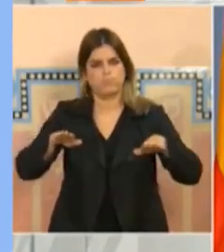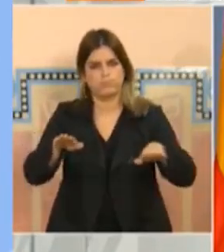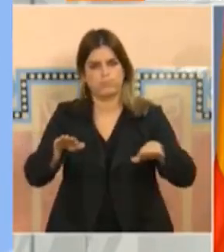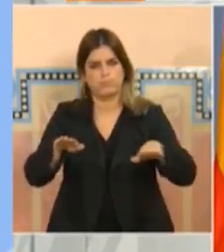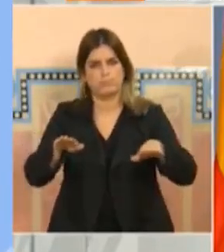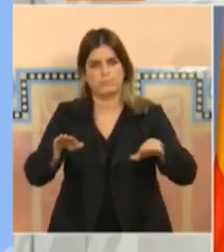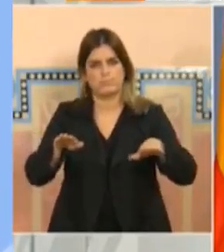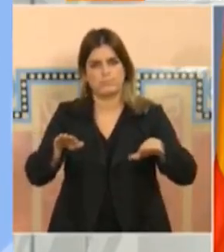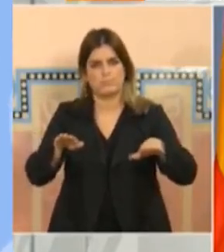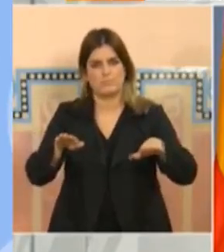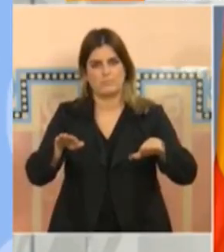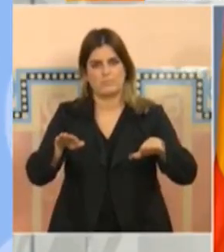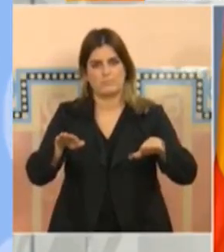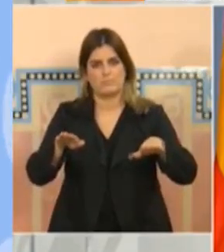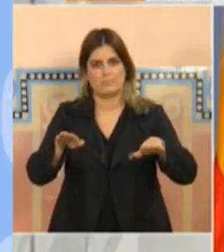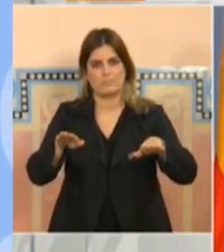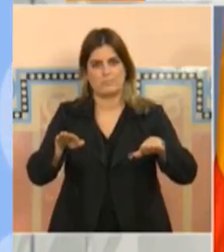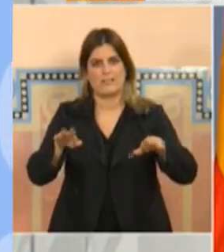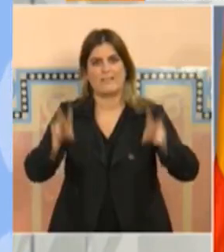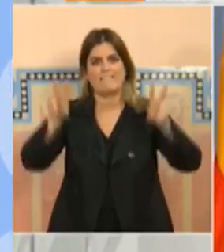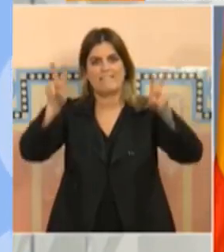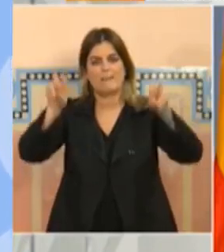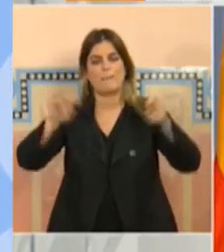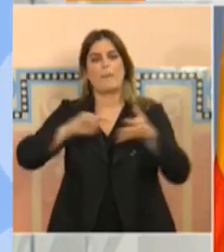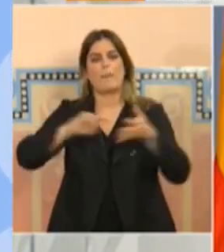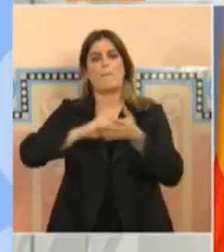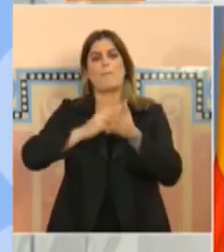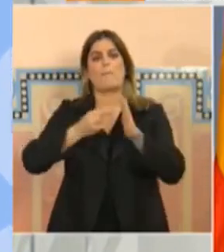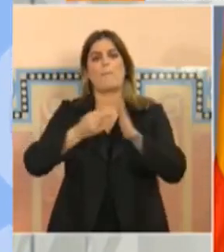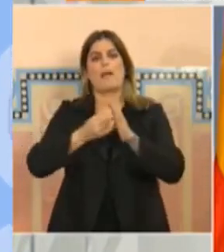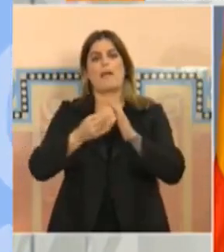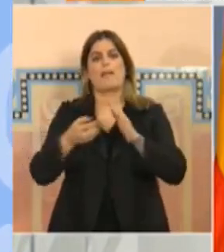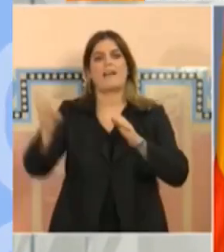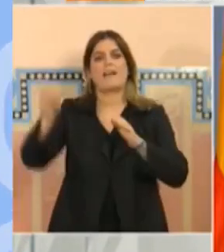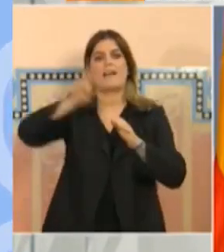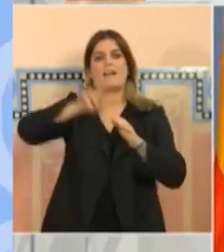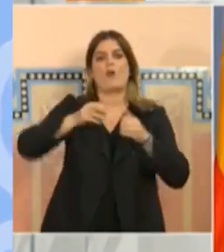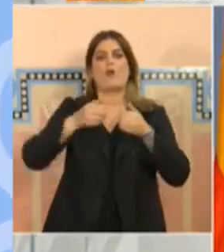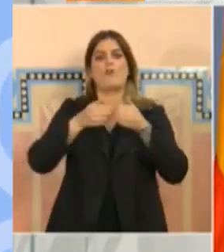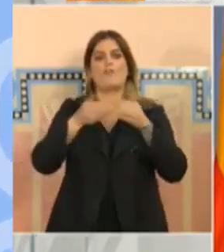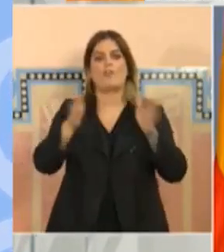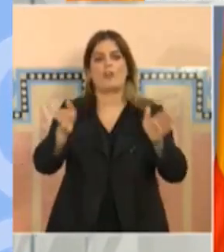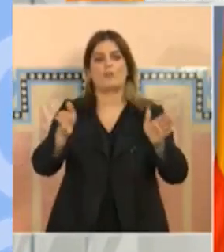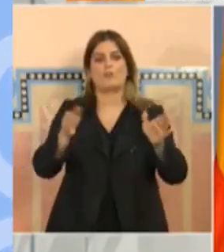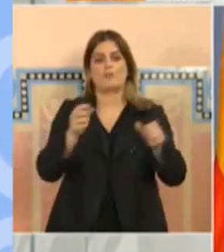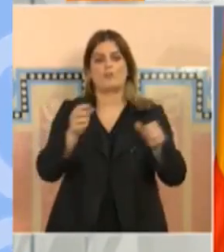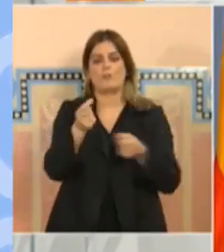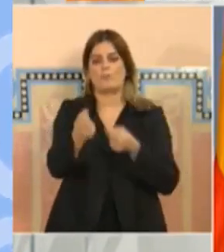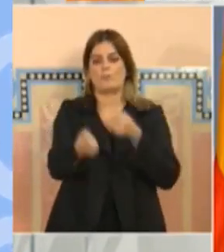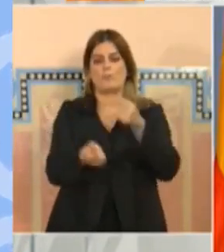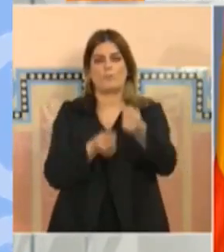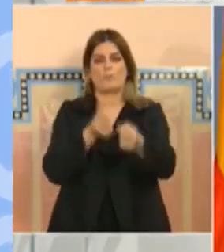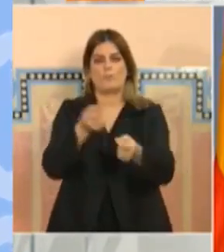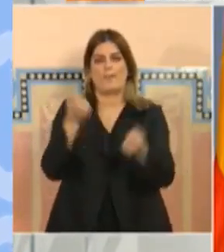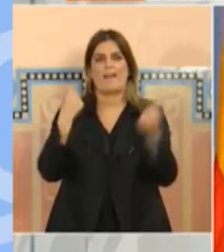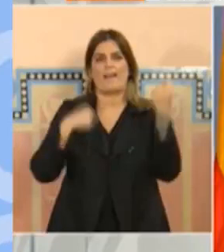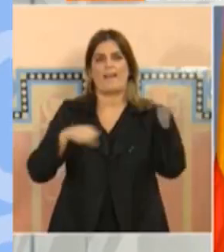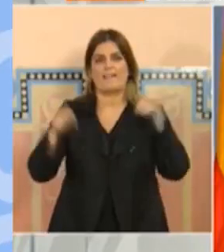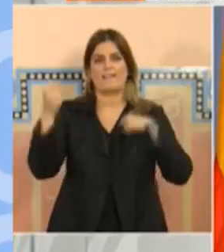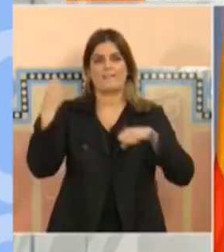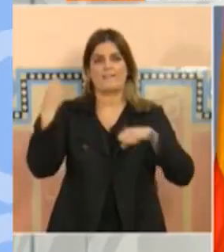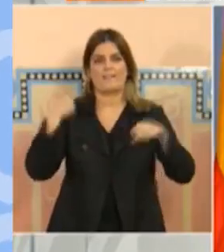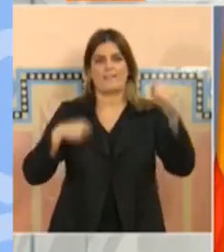cribatges intensius a través de tests antígens ràpids i també a través de PCRs, on la ciutadania